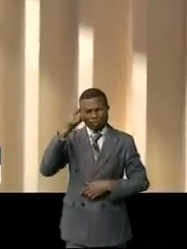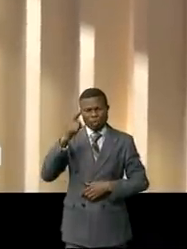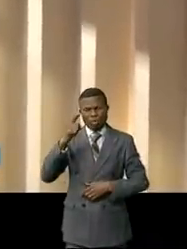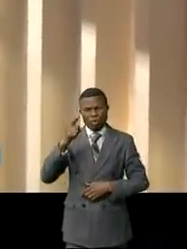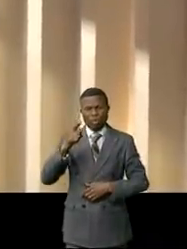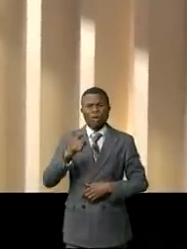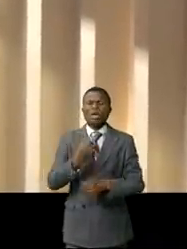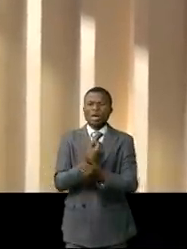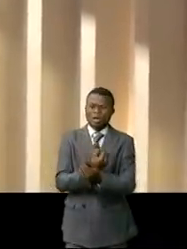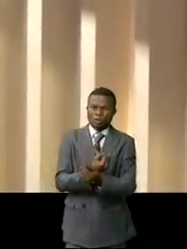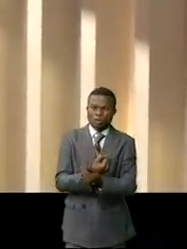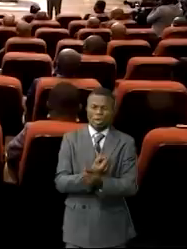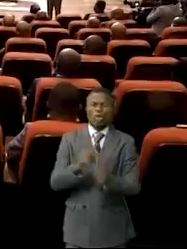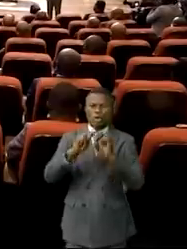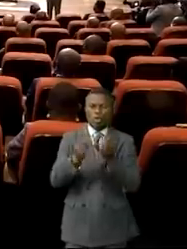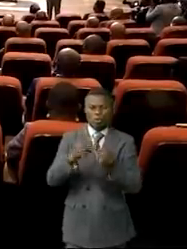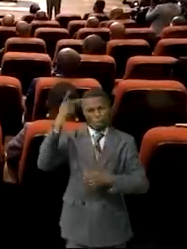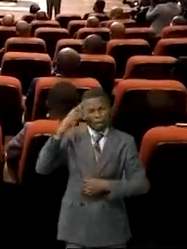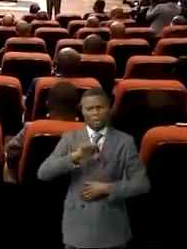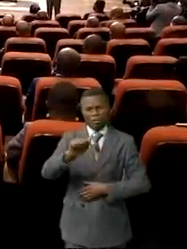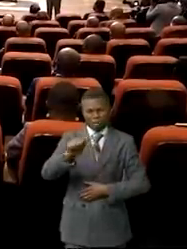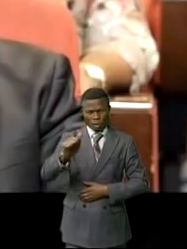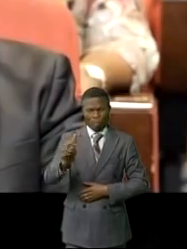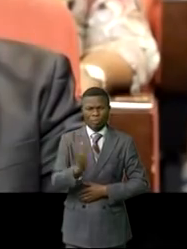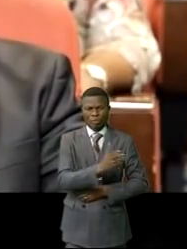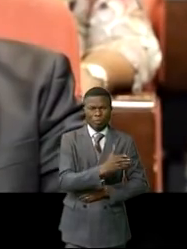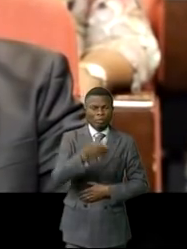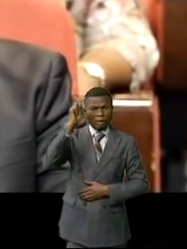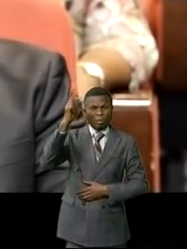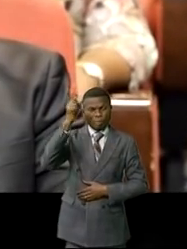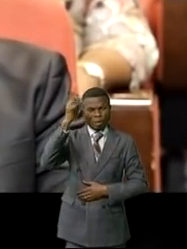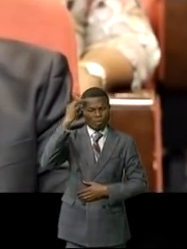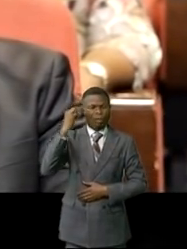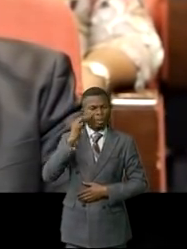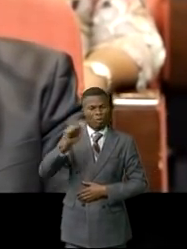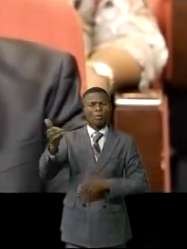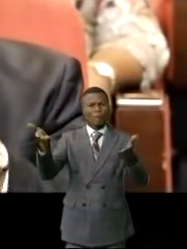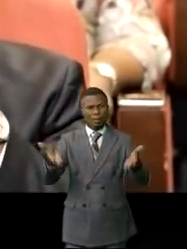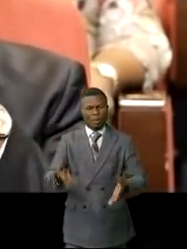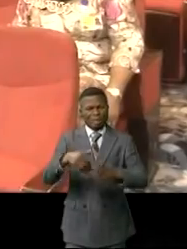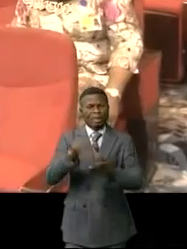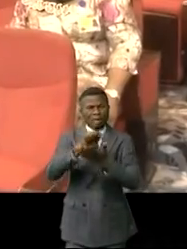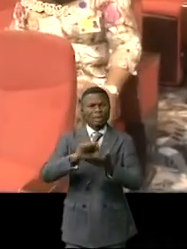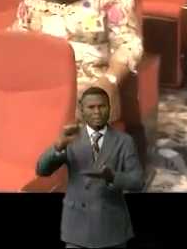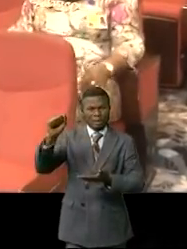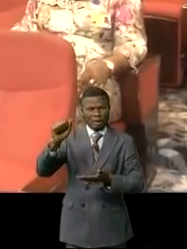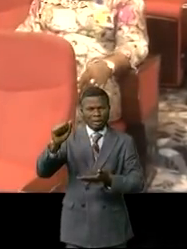à la logique de vos partis. Était présent le Premier ministre Jean-Michel Samalou Kondé Kyenge,